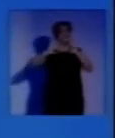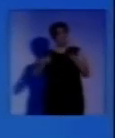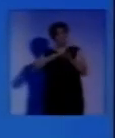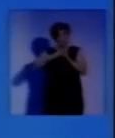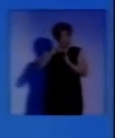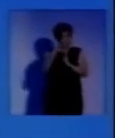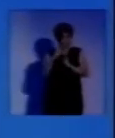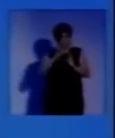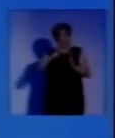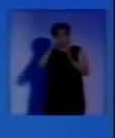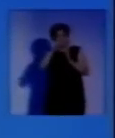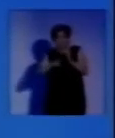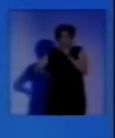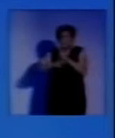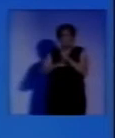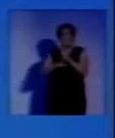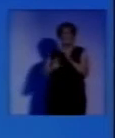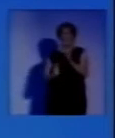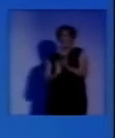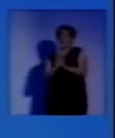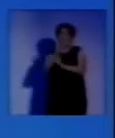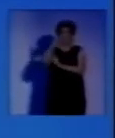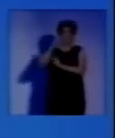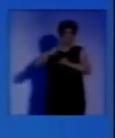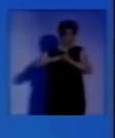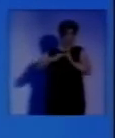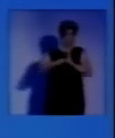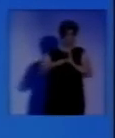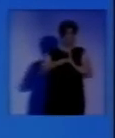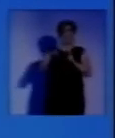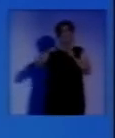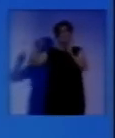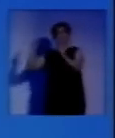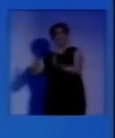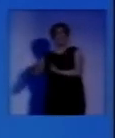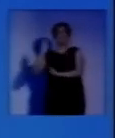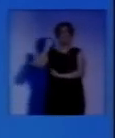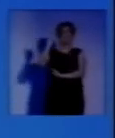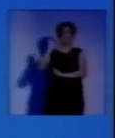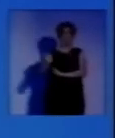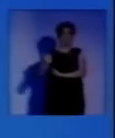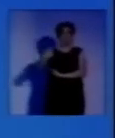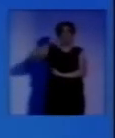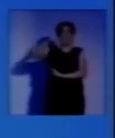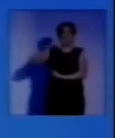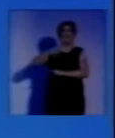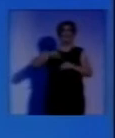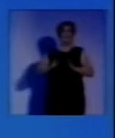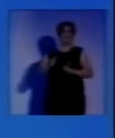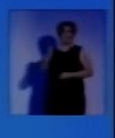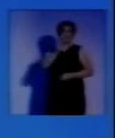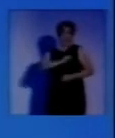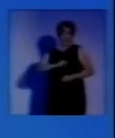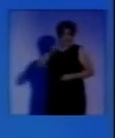προσέξτε, με προϋπόθεση την ανάκαμψη της οικονομίας, αλλά και τη μείωση των στόχων του πρωτογενούς πλεονάσματος στο